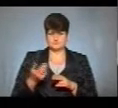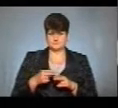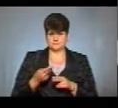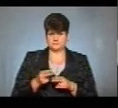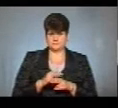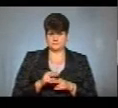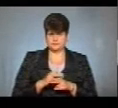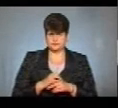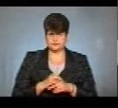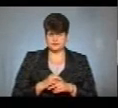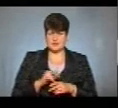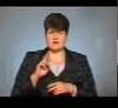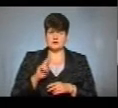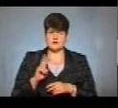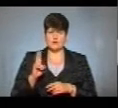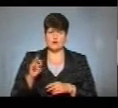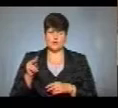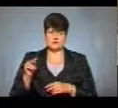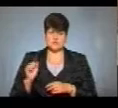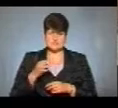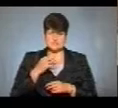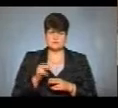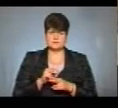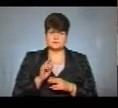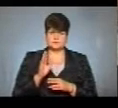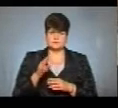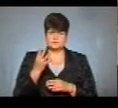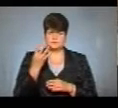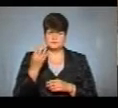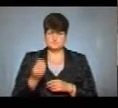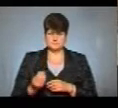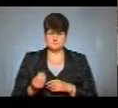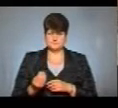збитків. Ярослав Копче повідомив, що ремонт триватиме 4 дні.